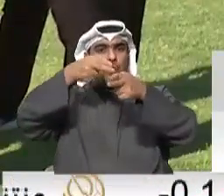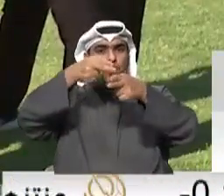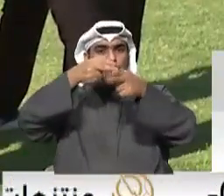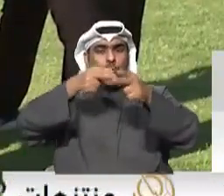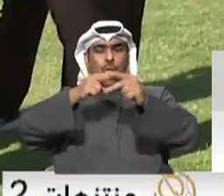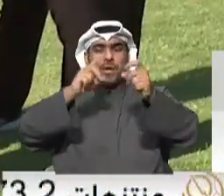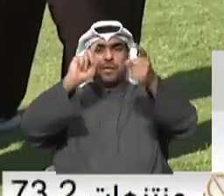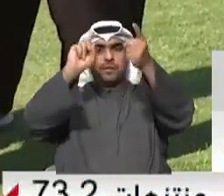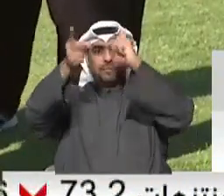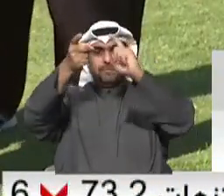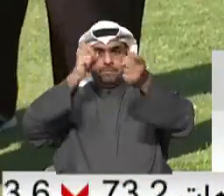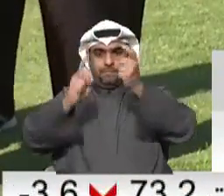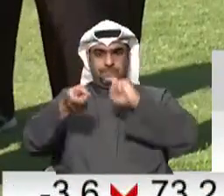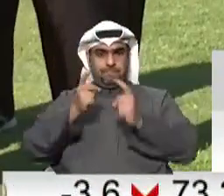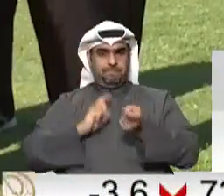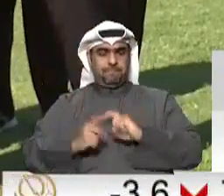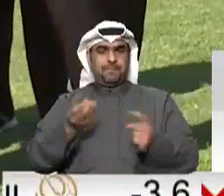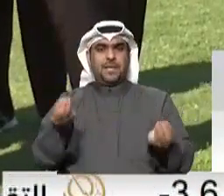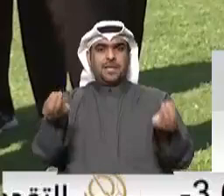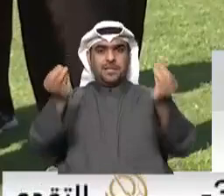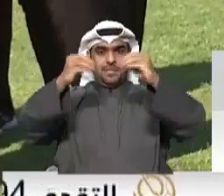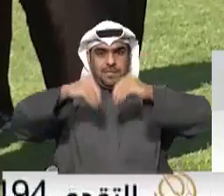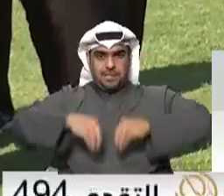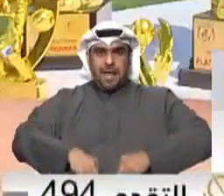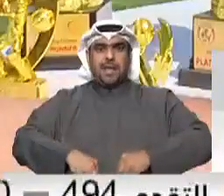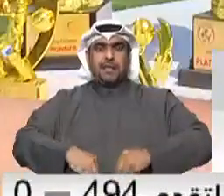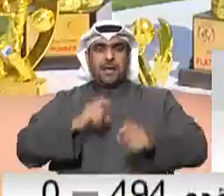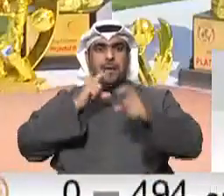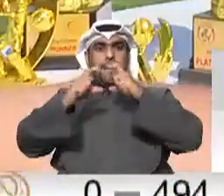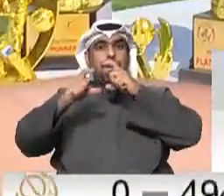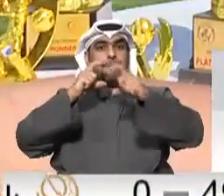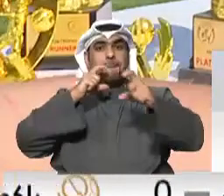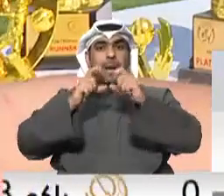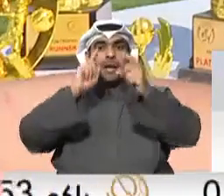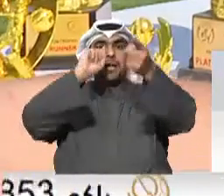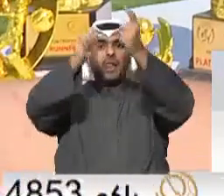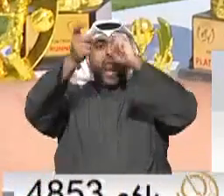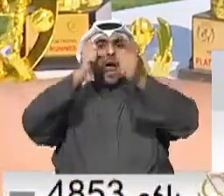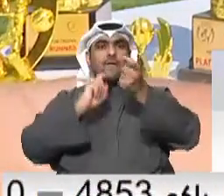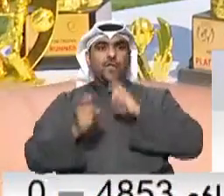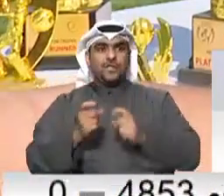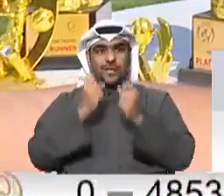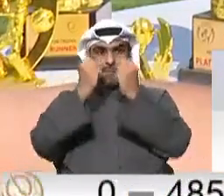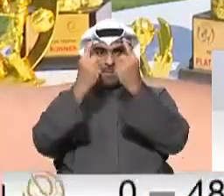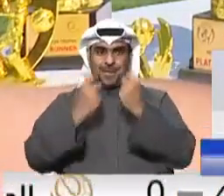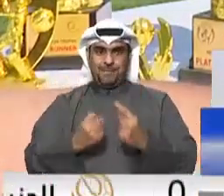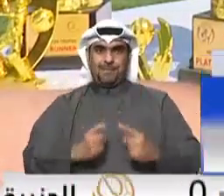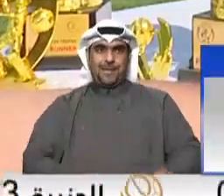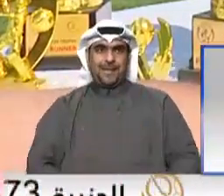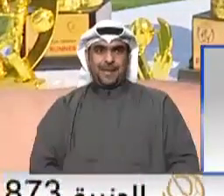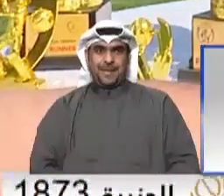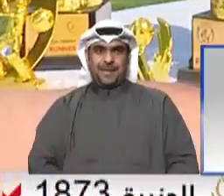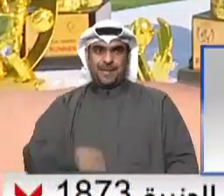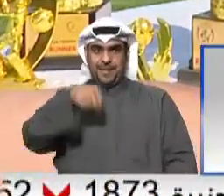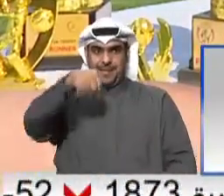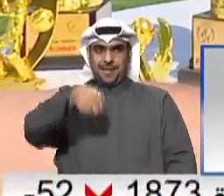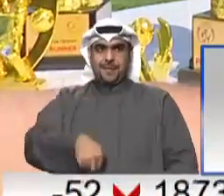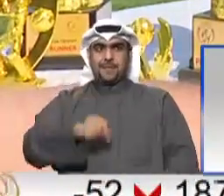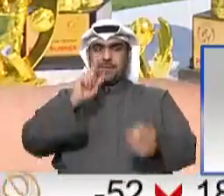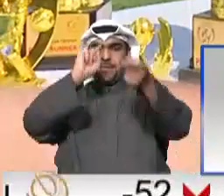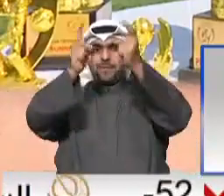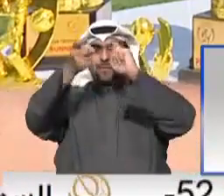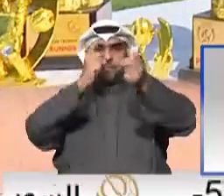محطه انظار الشباب الرياضي بين فرق البنوك والتنافس قوي بين بنك التجاري وبنك